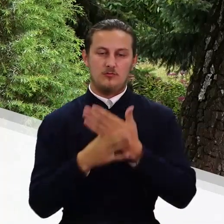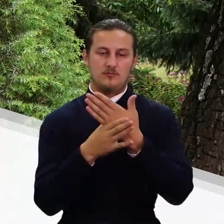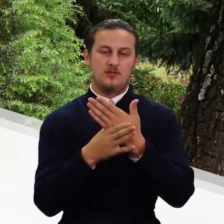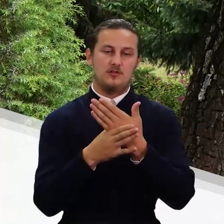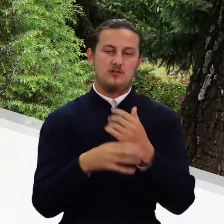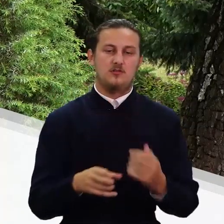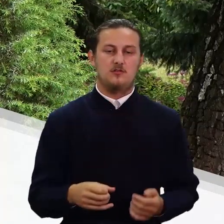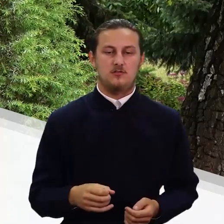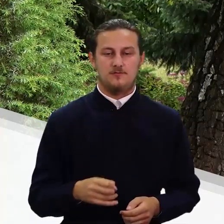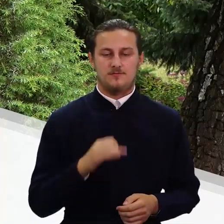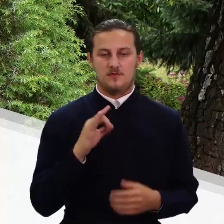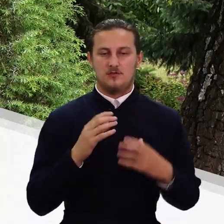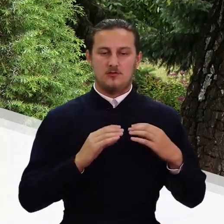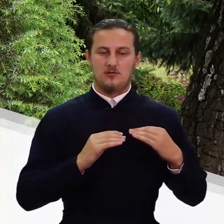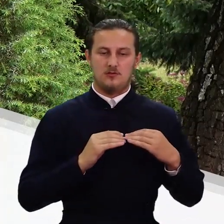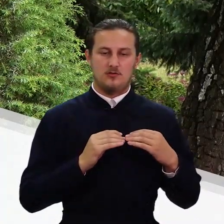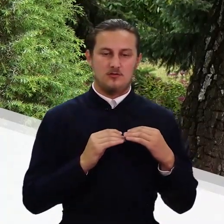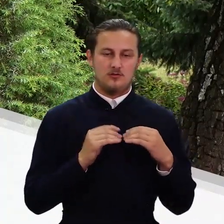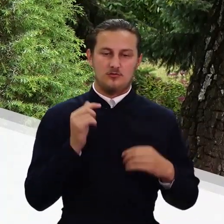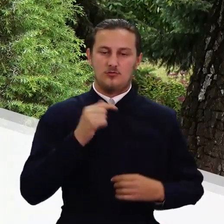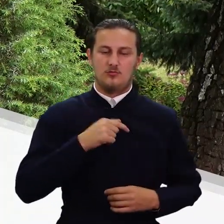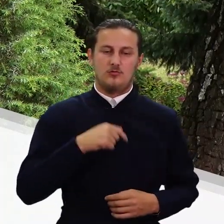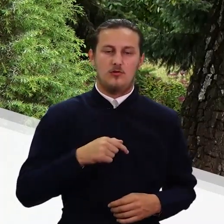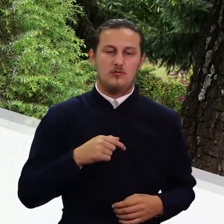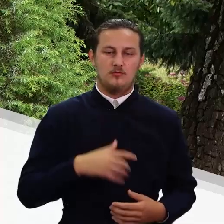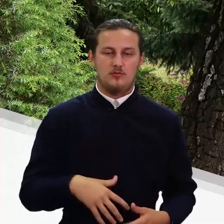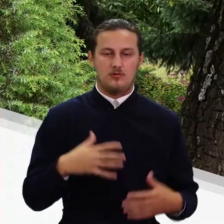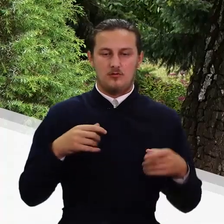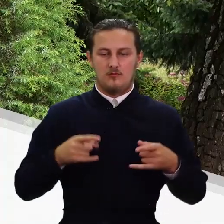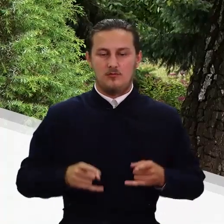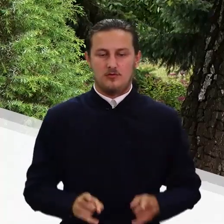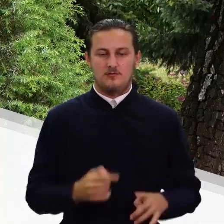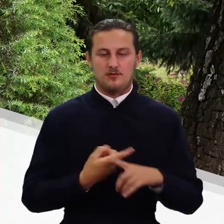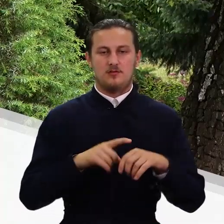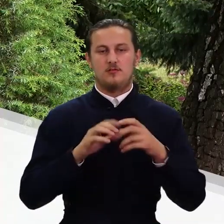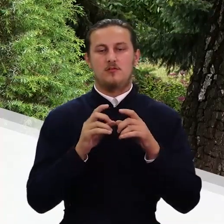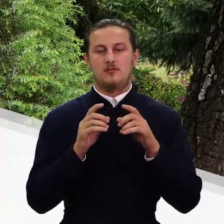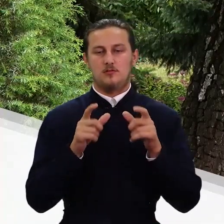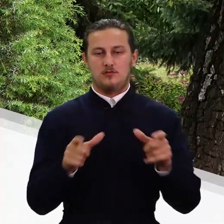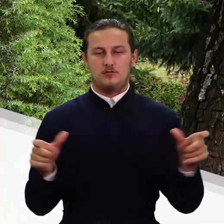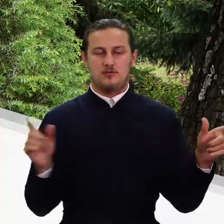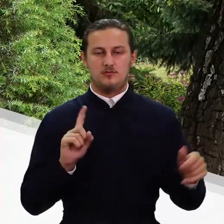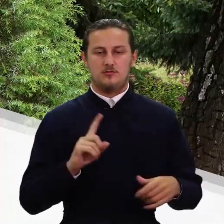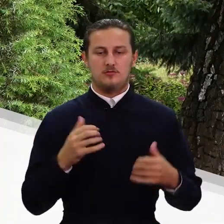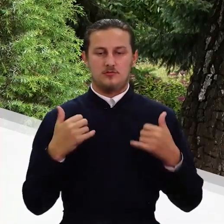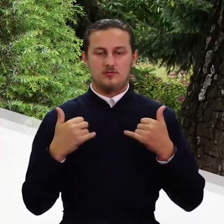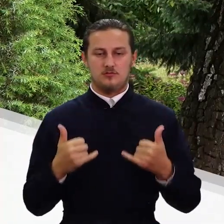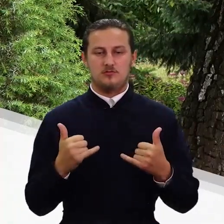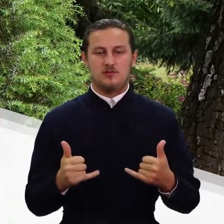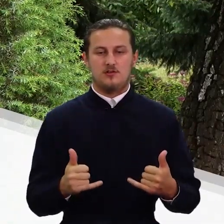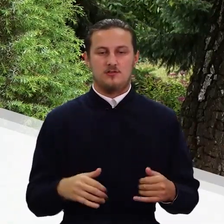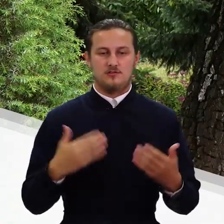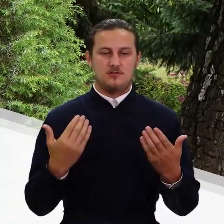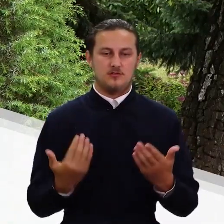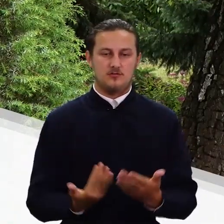як сказати, духовно возродив цих людей, які зараз з новими силами вступили на